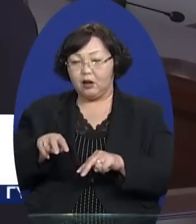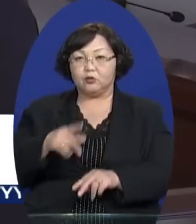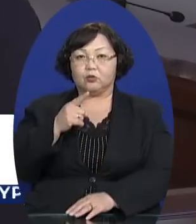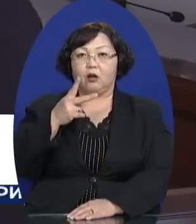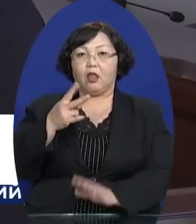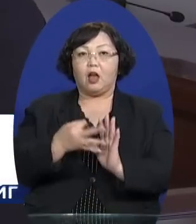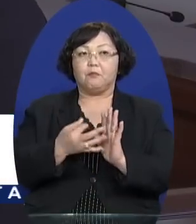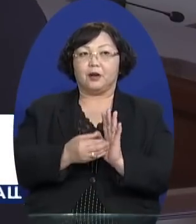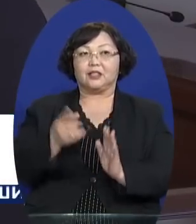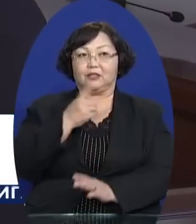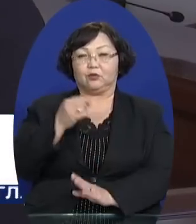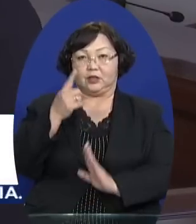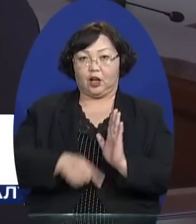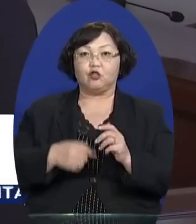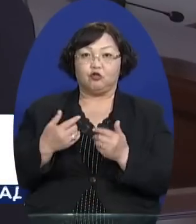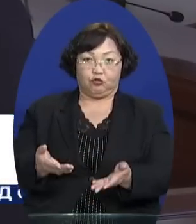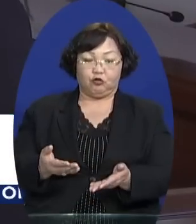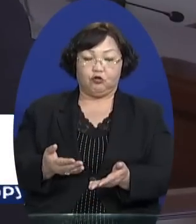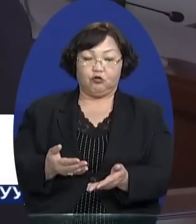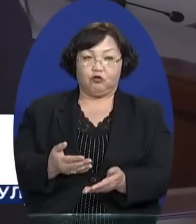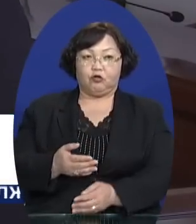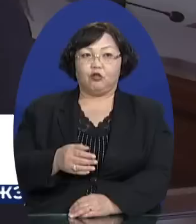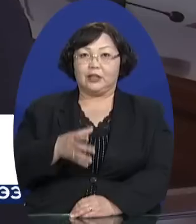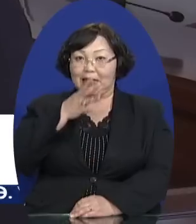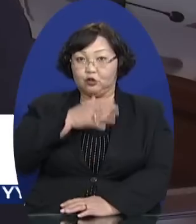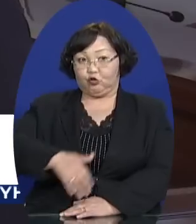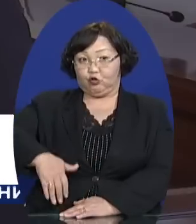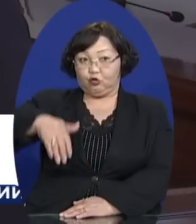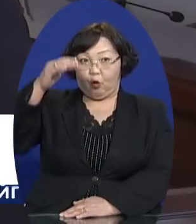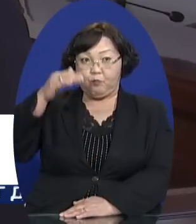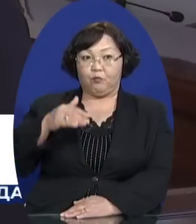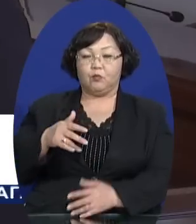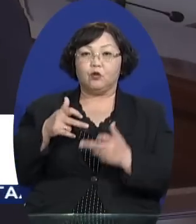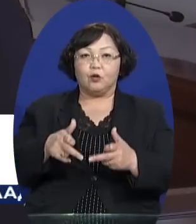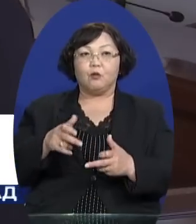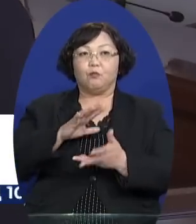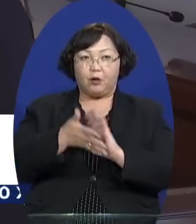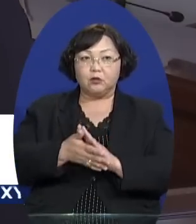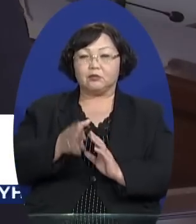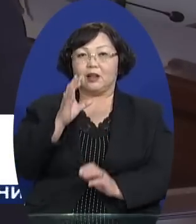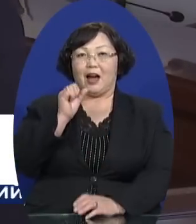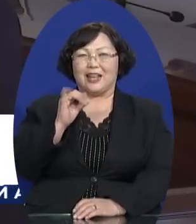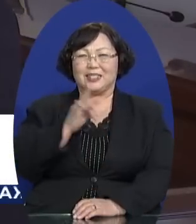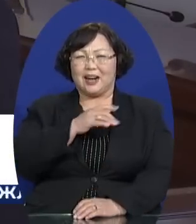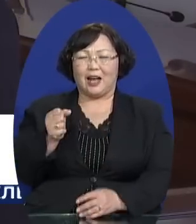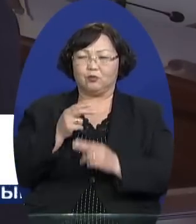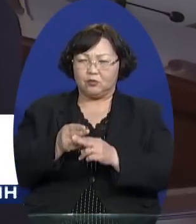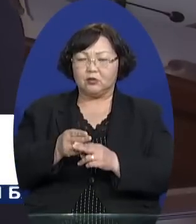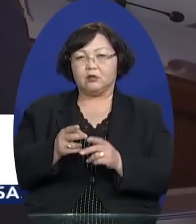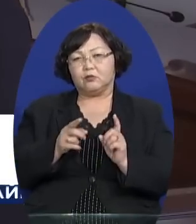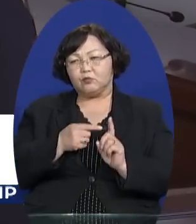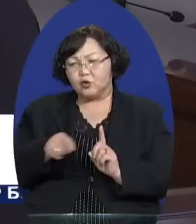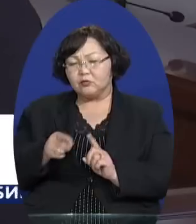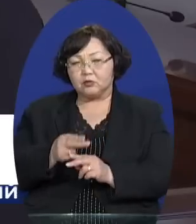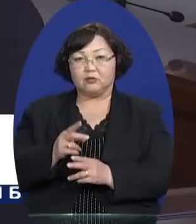128,100 төгрөг сард олгодог. За тэгвэл насанд хүрсэн хөгжлийн бэрхшээлтэй банк асарга шаардлагатай хүн асарж байгаа хүнд бол 84,500 төгрөг